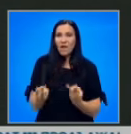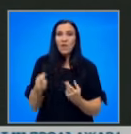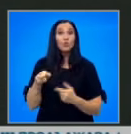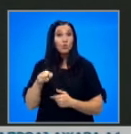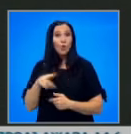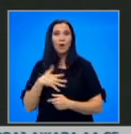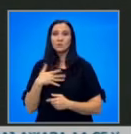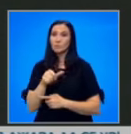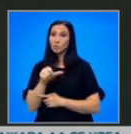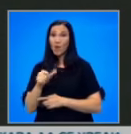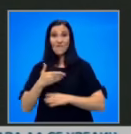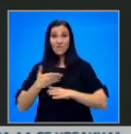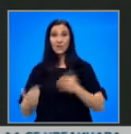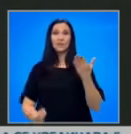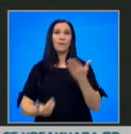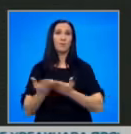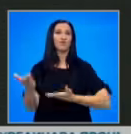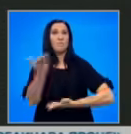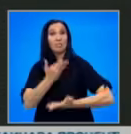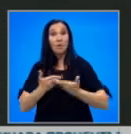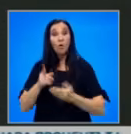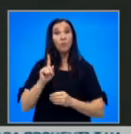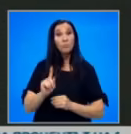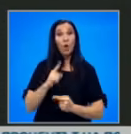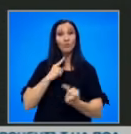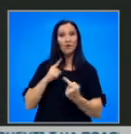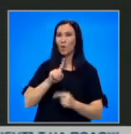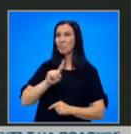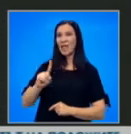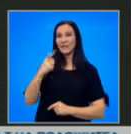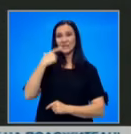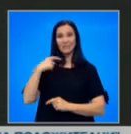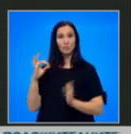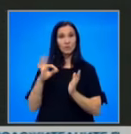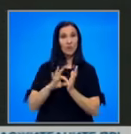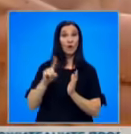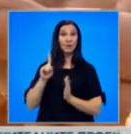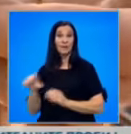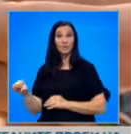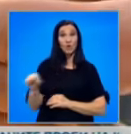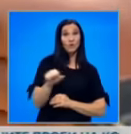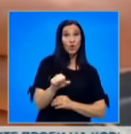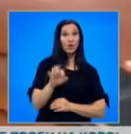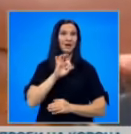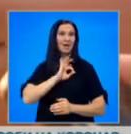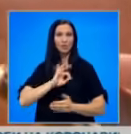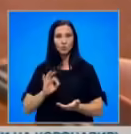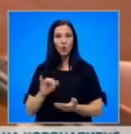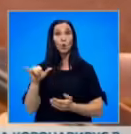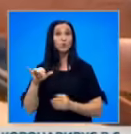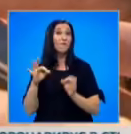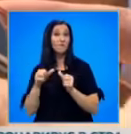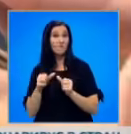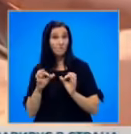да подчертая. Винаги започваме с диалог, но диалогът не е само цел, а трябва да води до резултат. Урсула фон дер Лайен съобщи,